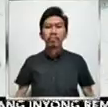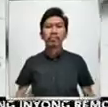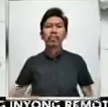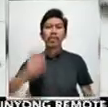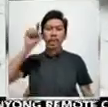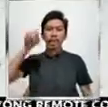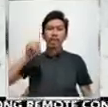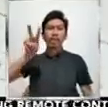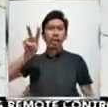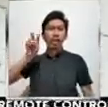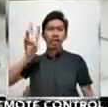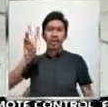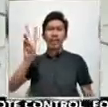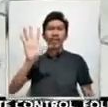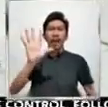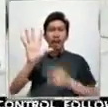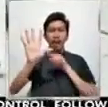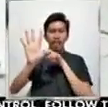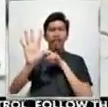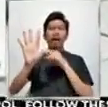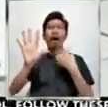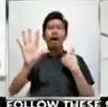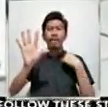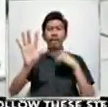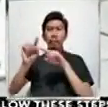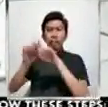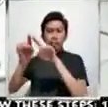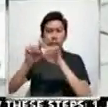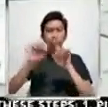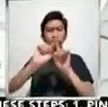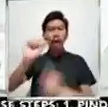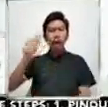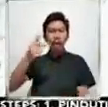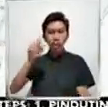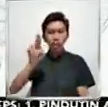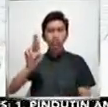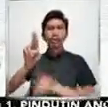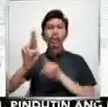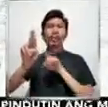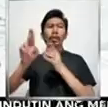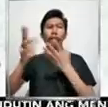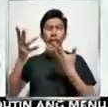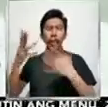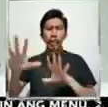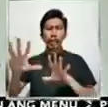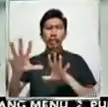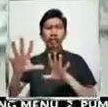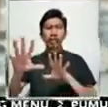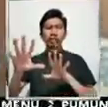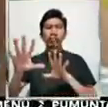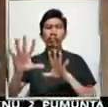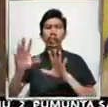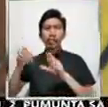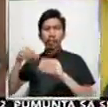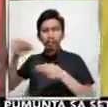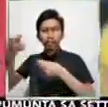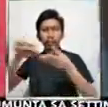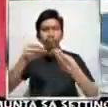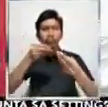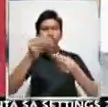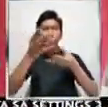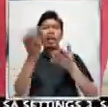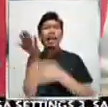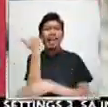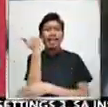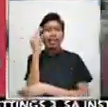1,265 na mga lokal na pamahalaan ang nakaabot sa May 10 deadline para sa pamimigay ng unang bugso ng